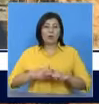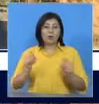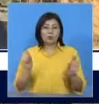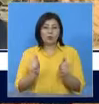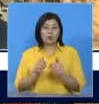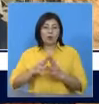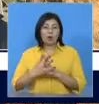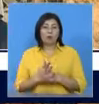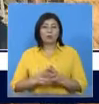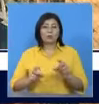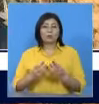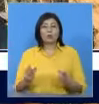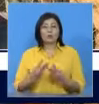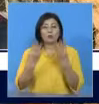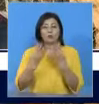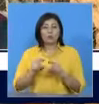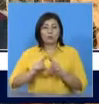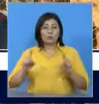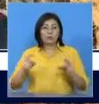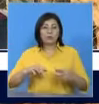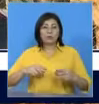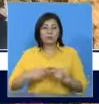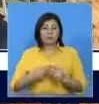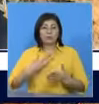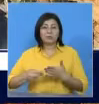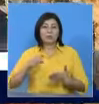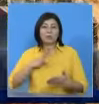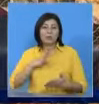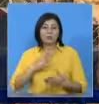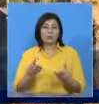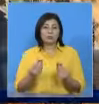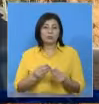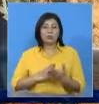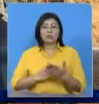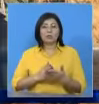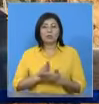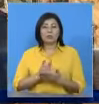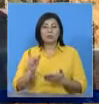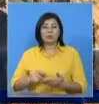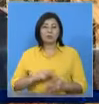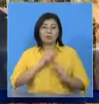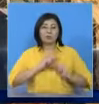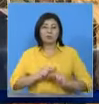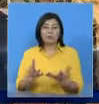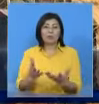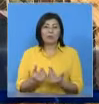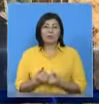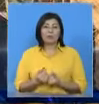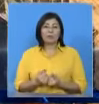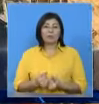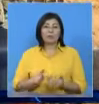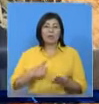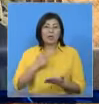өрт сөндіру бекетіне қажетті техника сатып алынды. Жыл соңына дейін жеткізіледі. Сонымен бірге қызметкерлер жұмысқа қабылданады. Ал